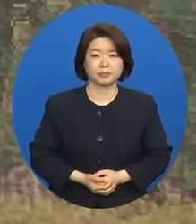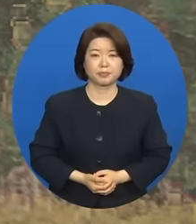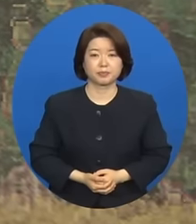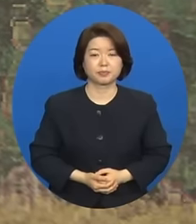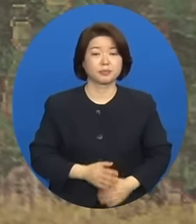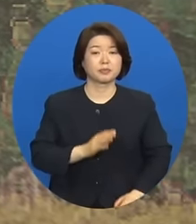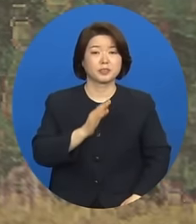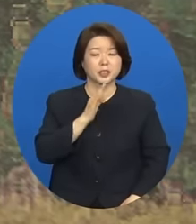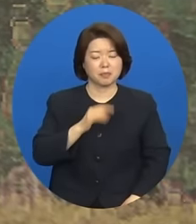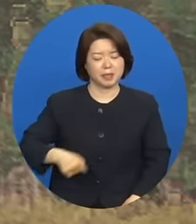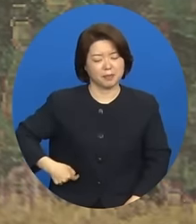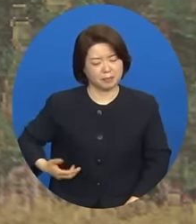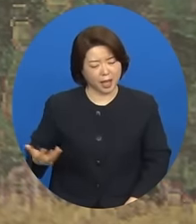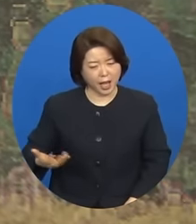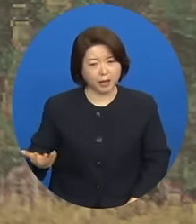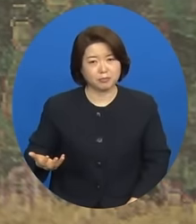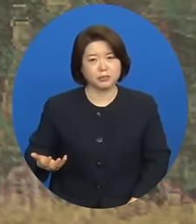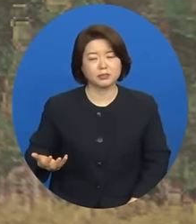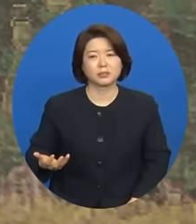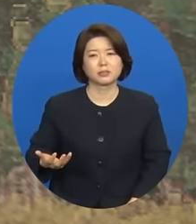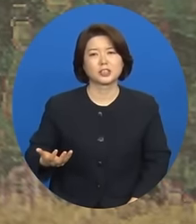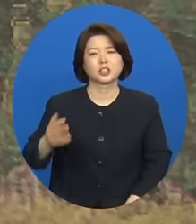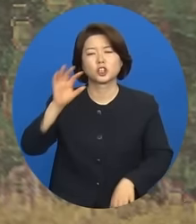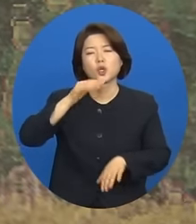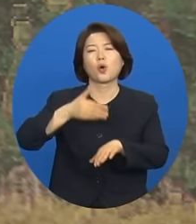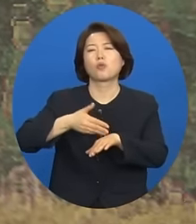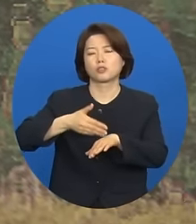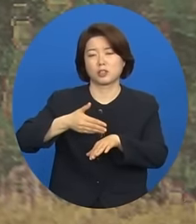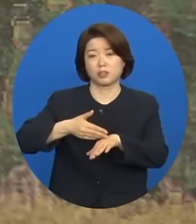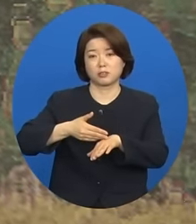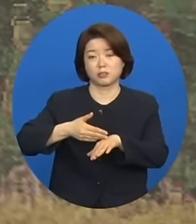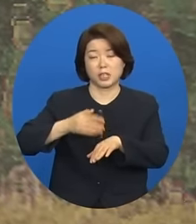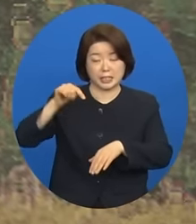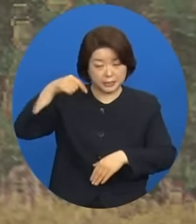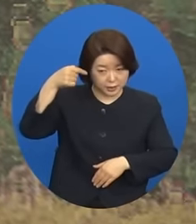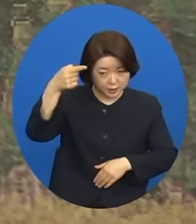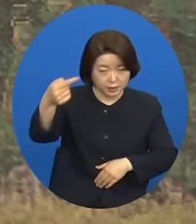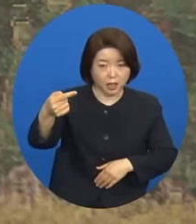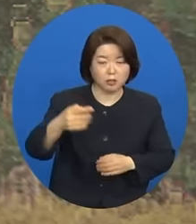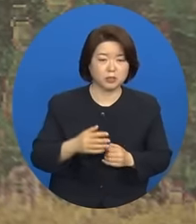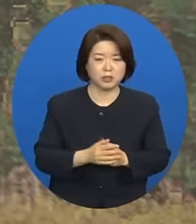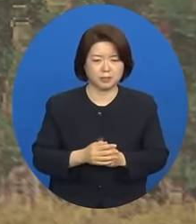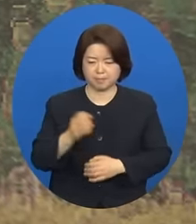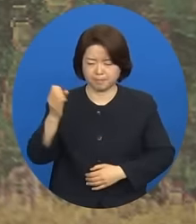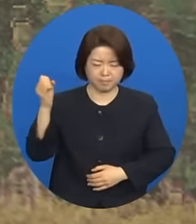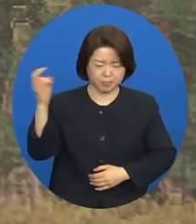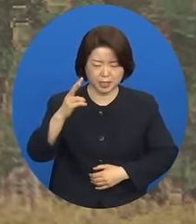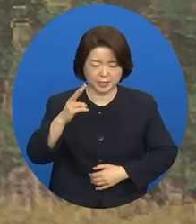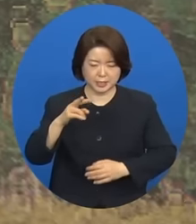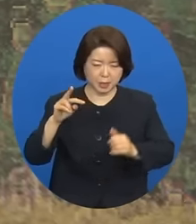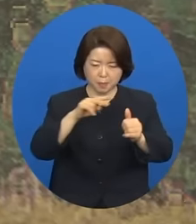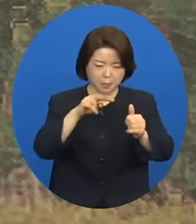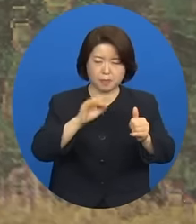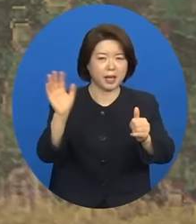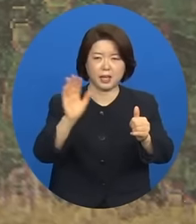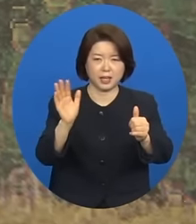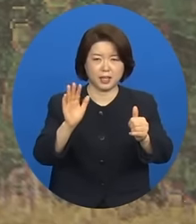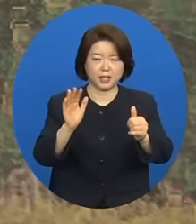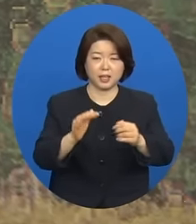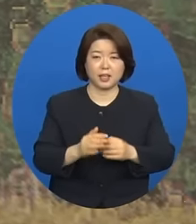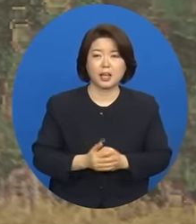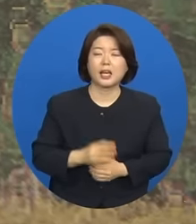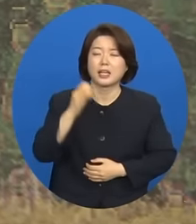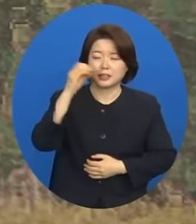참 아픈 레슨이었습니다. 그리고 그 이후로는 다시는 따지지 말자. 그냥